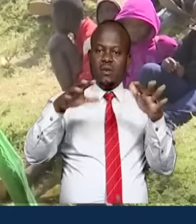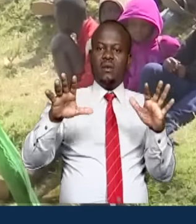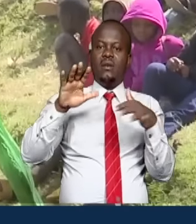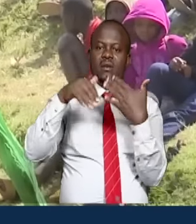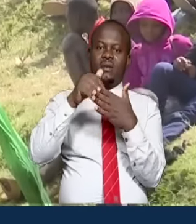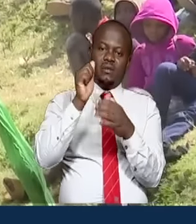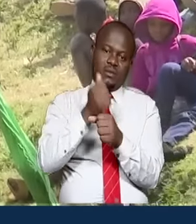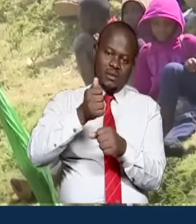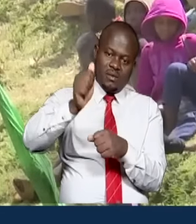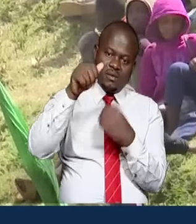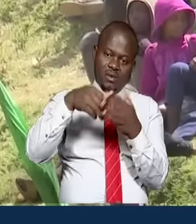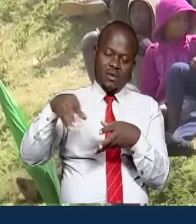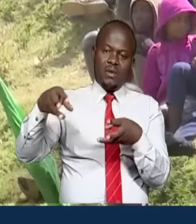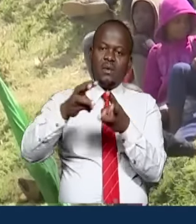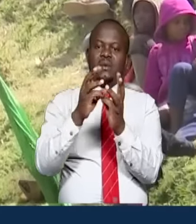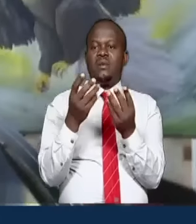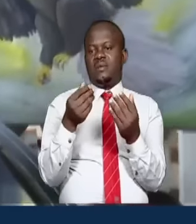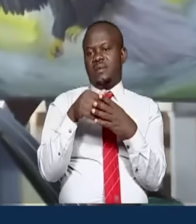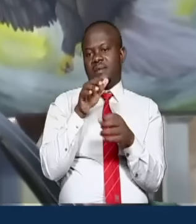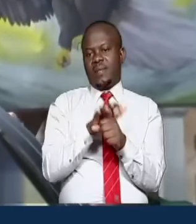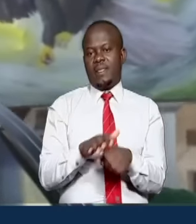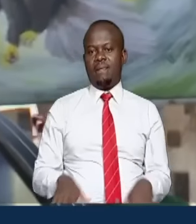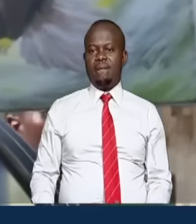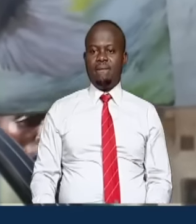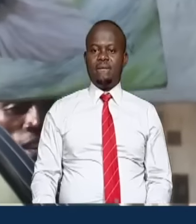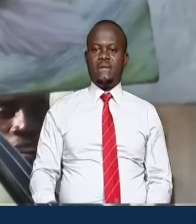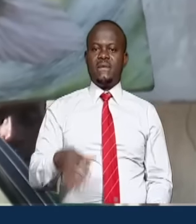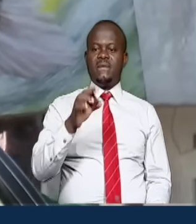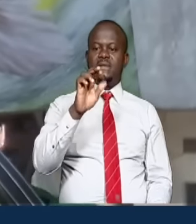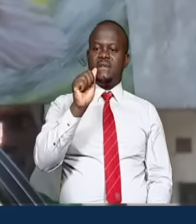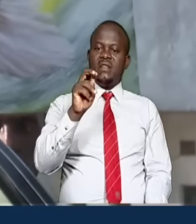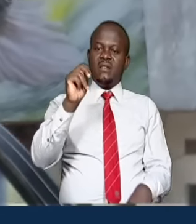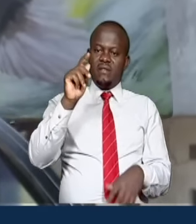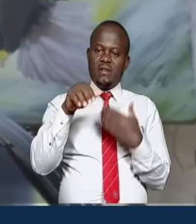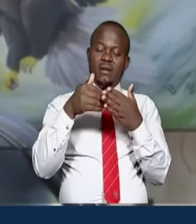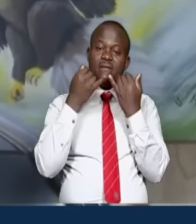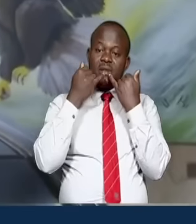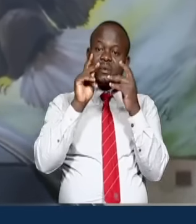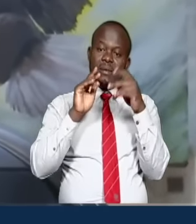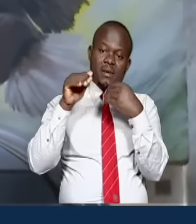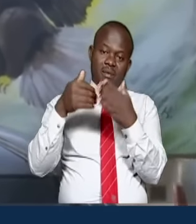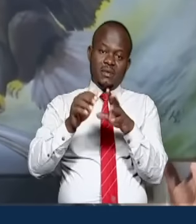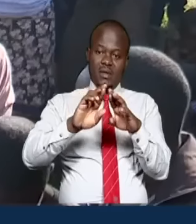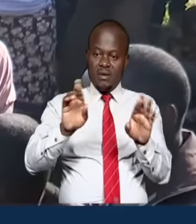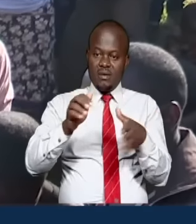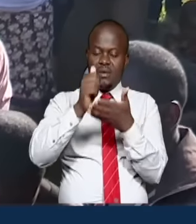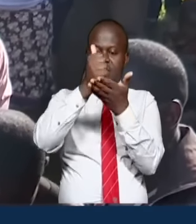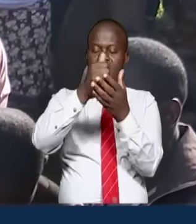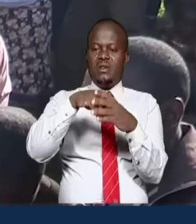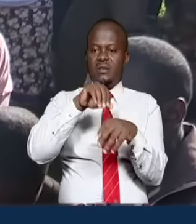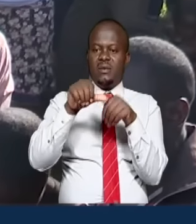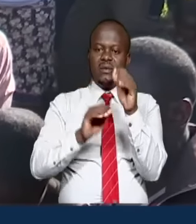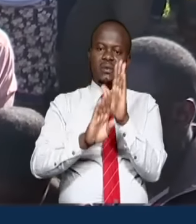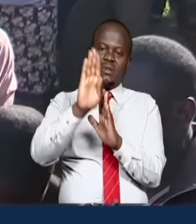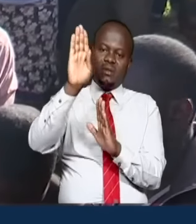kuba bayikorera ku buryo byatworohera cyane. Umukandida Frank Habineza yabwiye kandi abaturage ko yiteguye kubafasha mu bijyanye no guteza